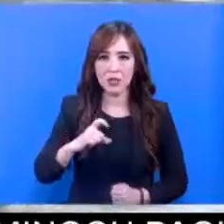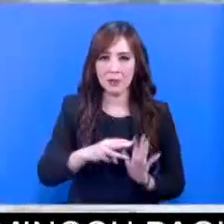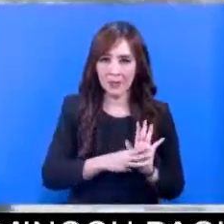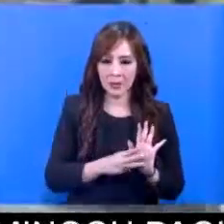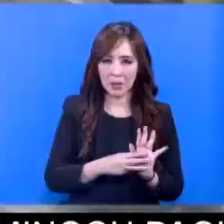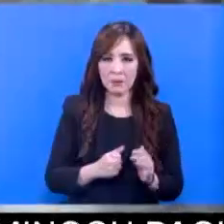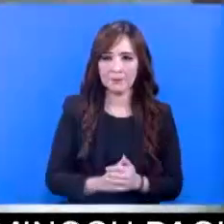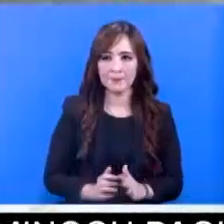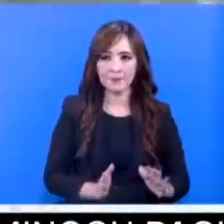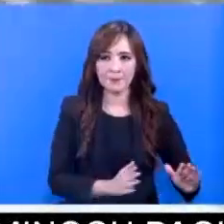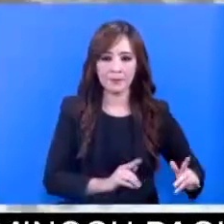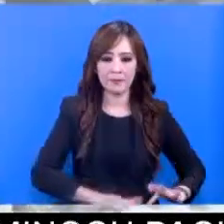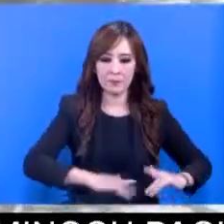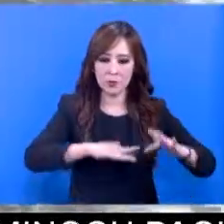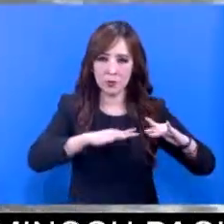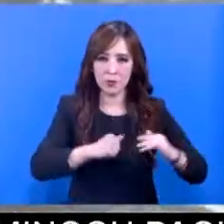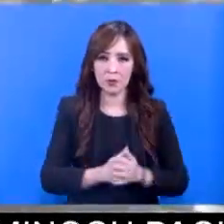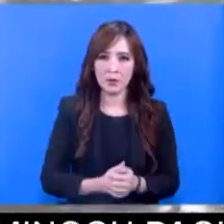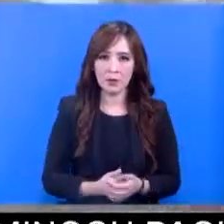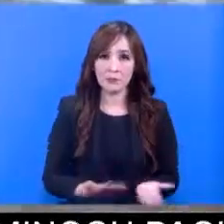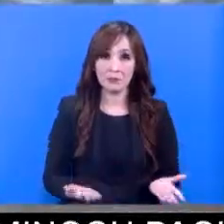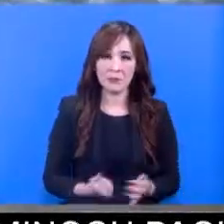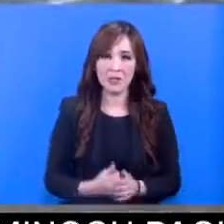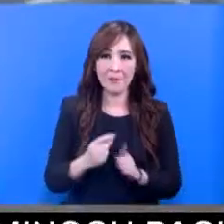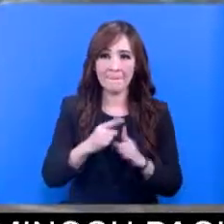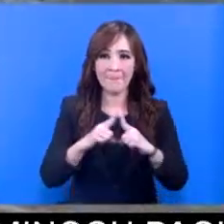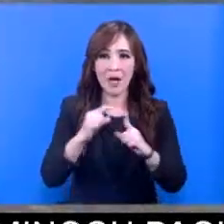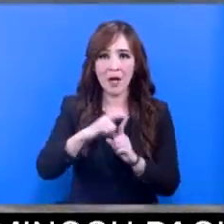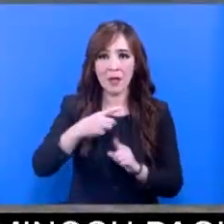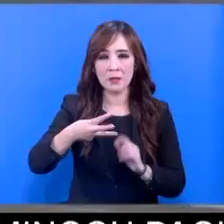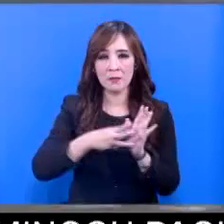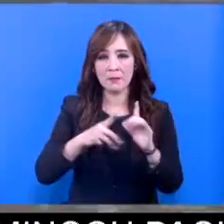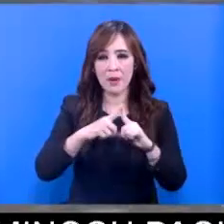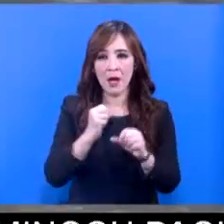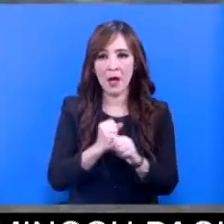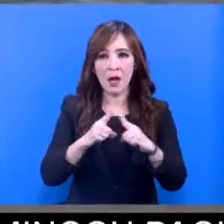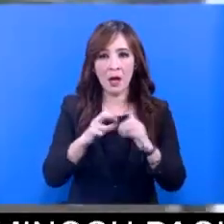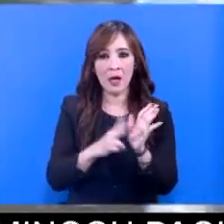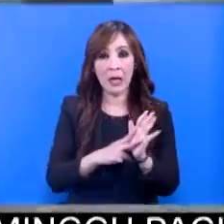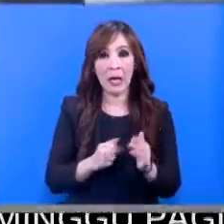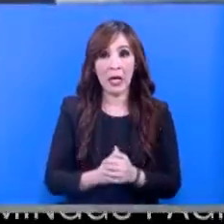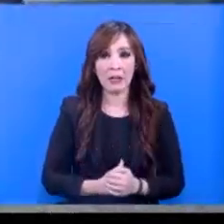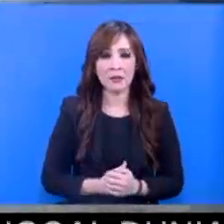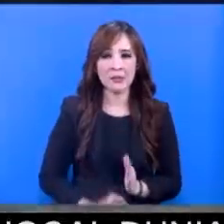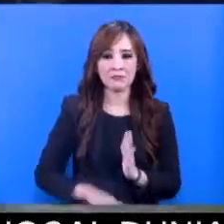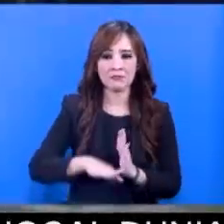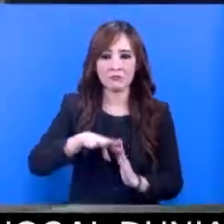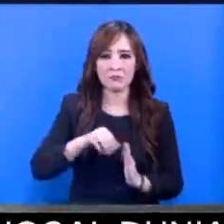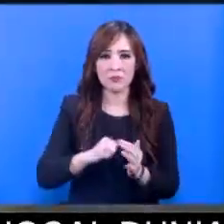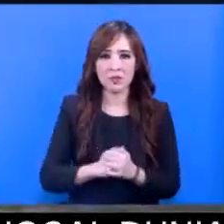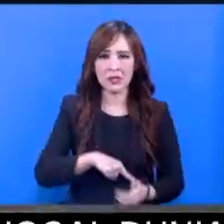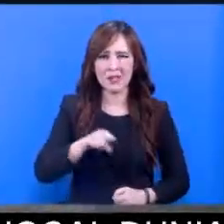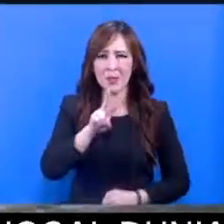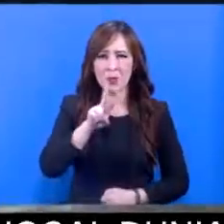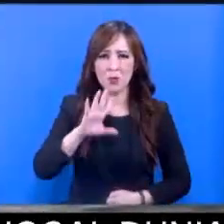Banjir juga melanda jalan Lodan Raya Pademangan Jakarta Utara. Minggu pagi tadi, air setinggi 15 hingga 25 cm yang menggenang